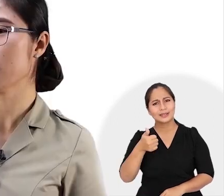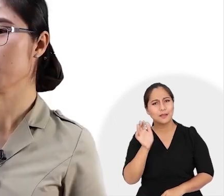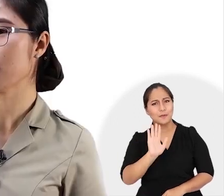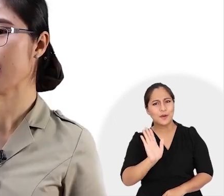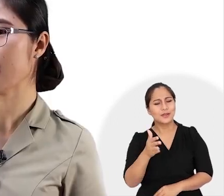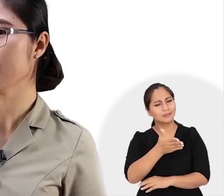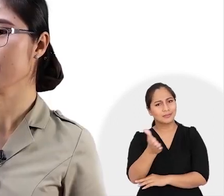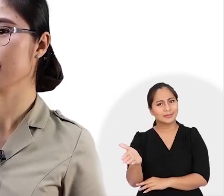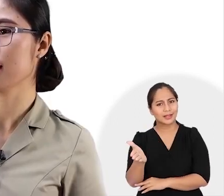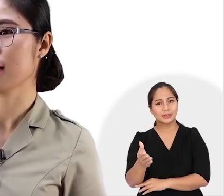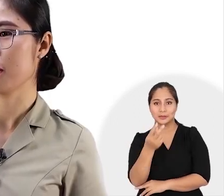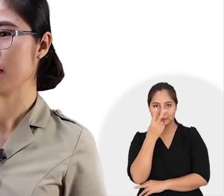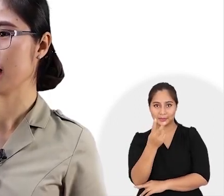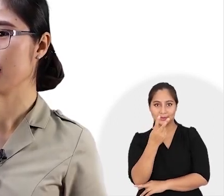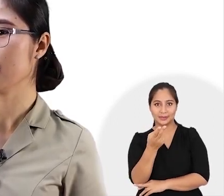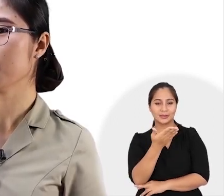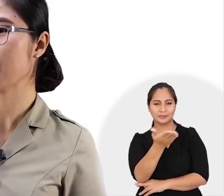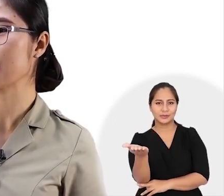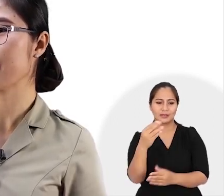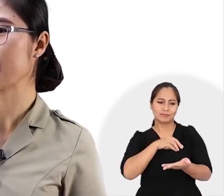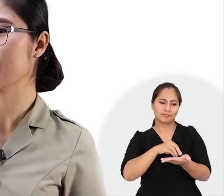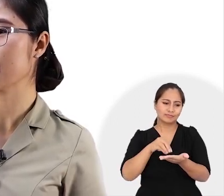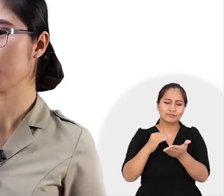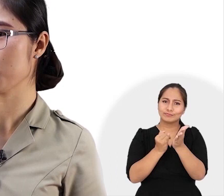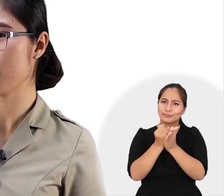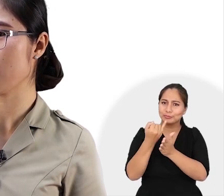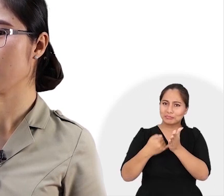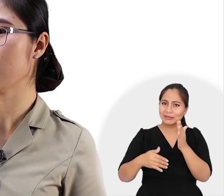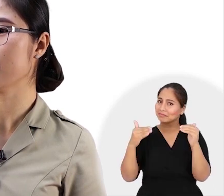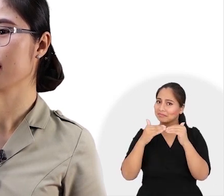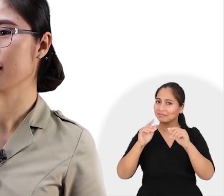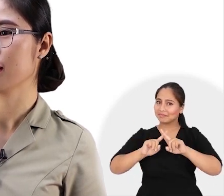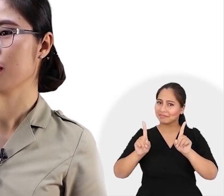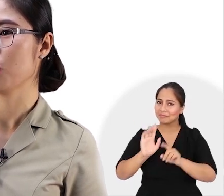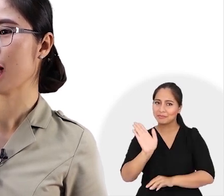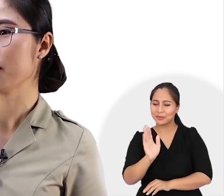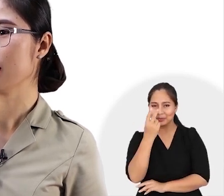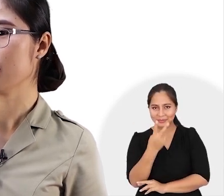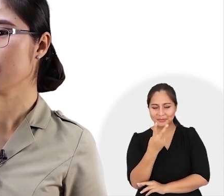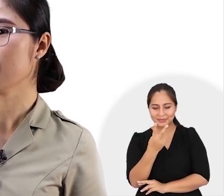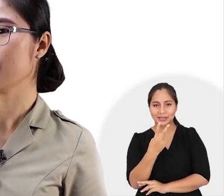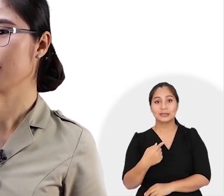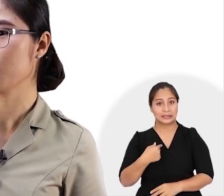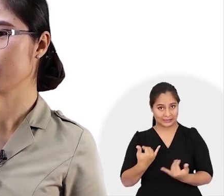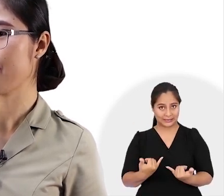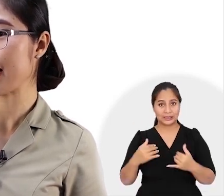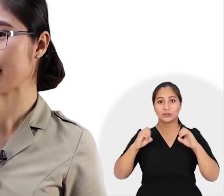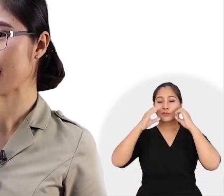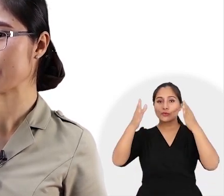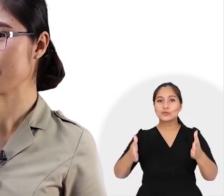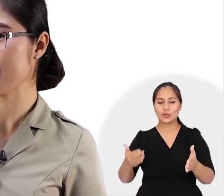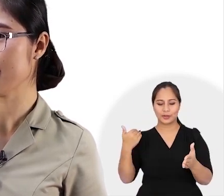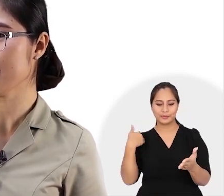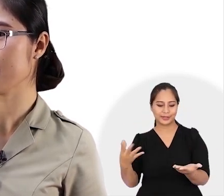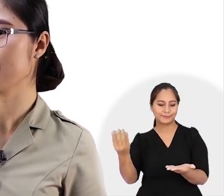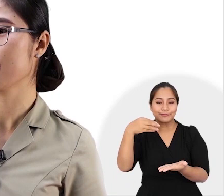ได้บ่น้อพวกหลานเบิ่งเด้อพวกหลานจะวางถือคือกับครูบ่พวกหลานเบิ่งเด้อครูจะวางใส่